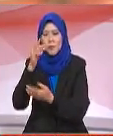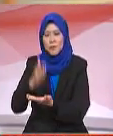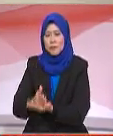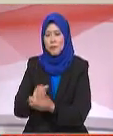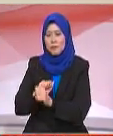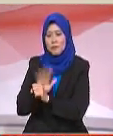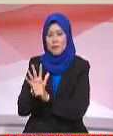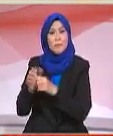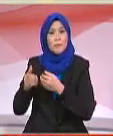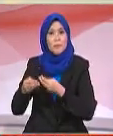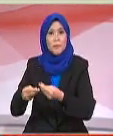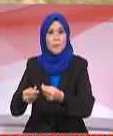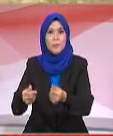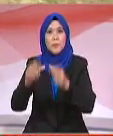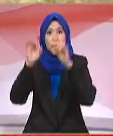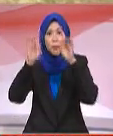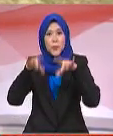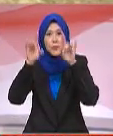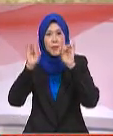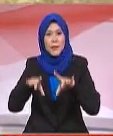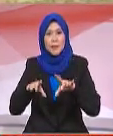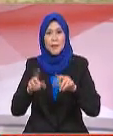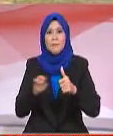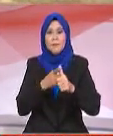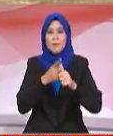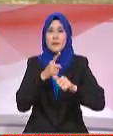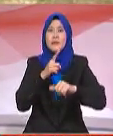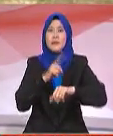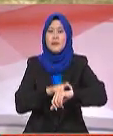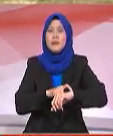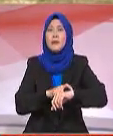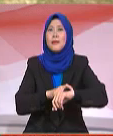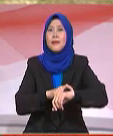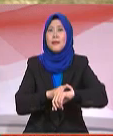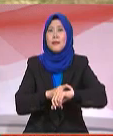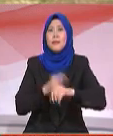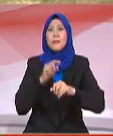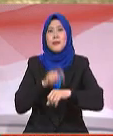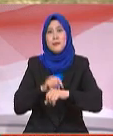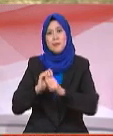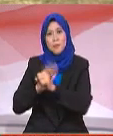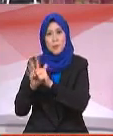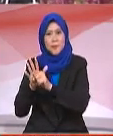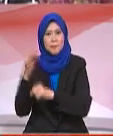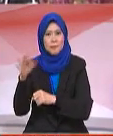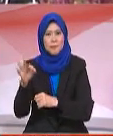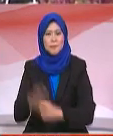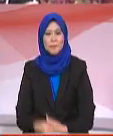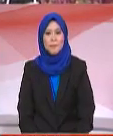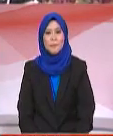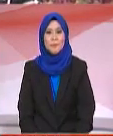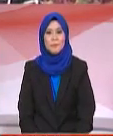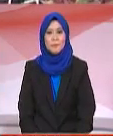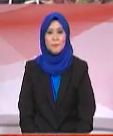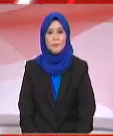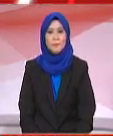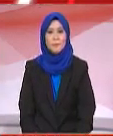memastikan kelancaran perjalanan peperiksaan yang pertama kali diadakan semasa pandemik COVID-19.